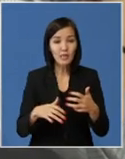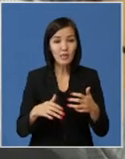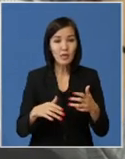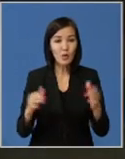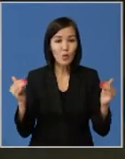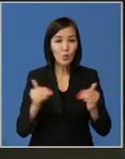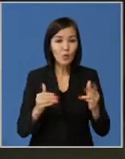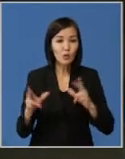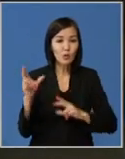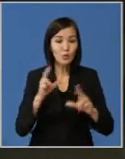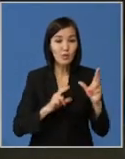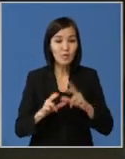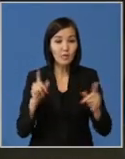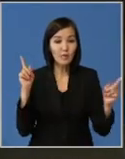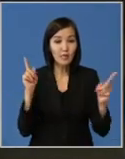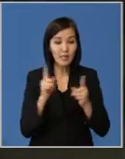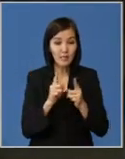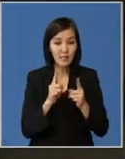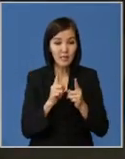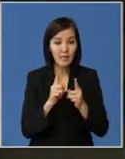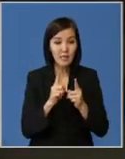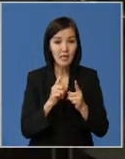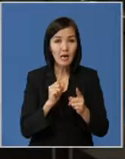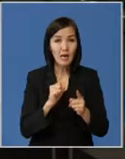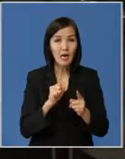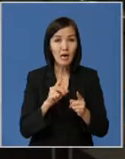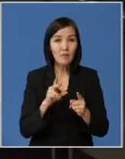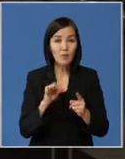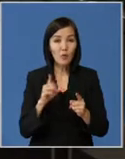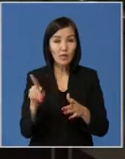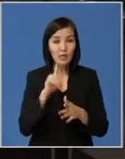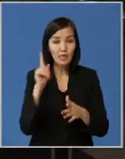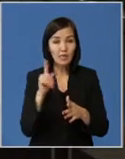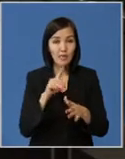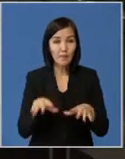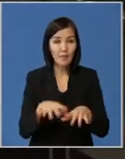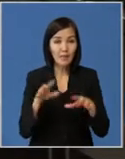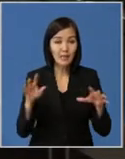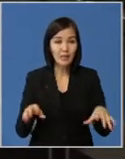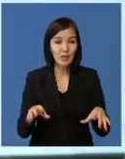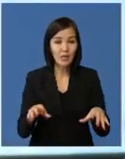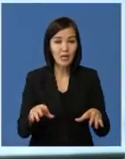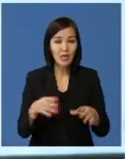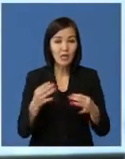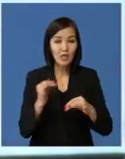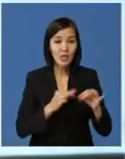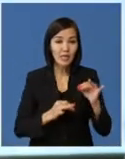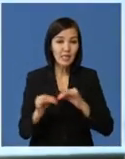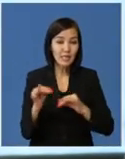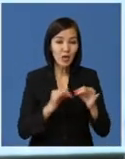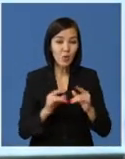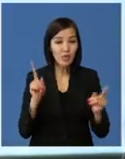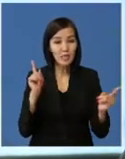кездескен Еркебұлан Ақболатов осылай дейді. Алматы облыстық Жас Отан жастар қанатының төрағасы пікірінше шағын диалог алаңдардағы